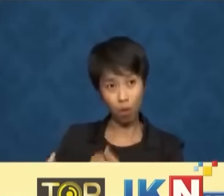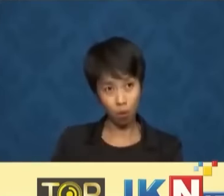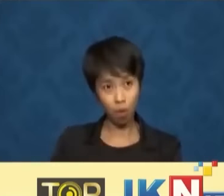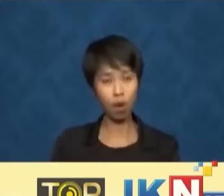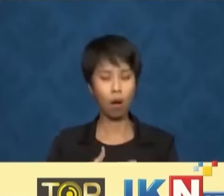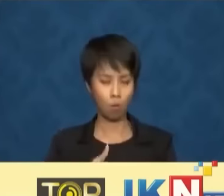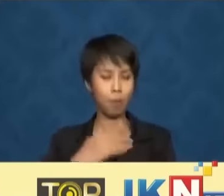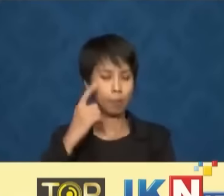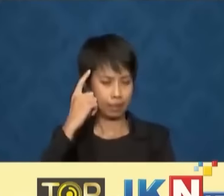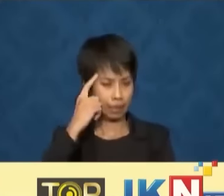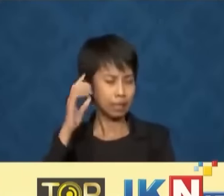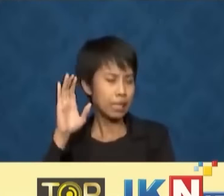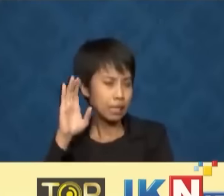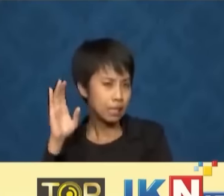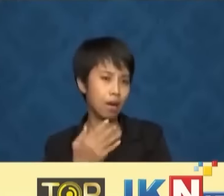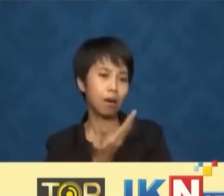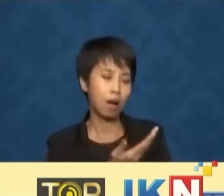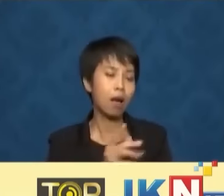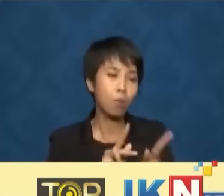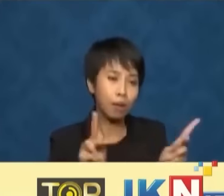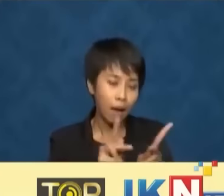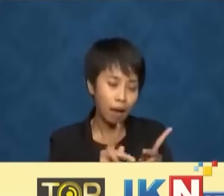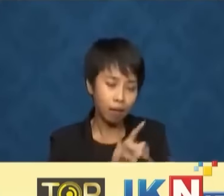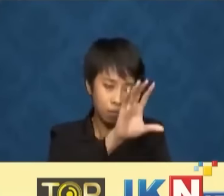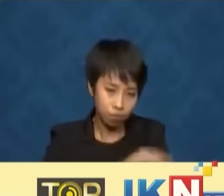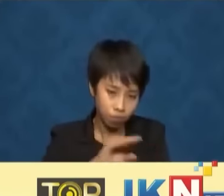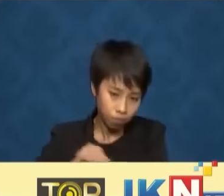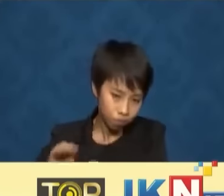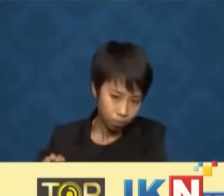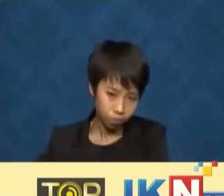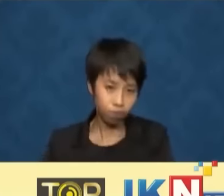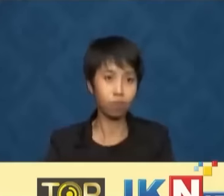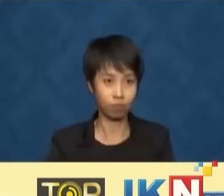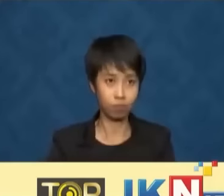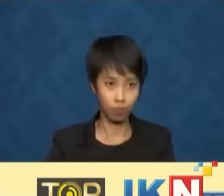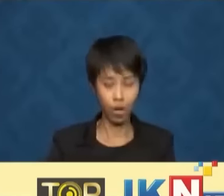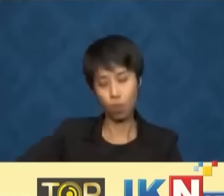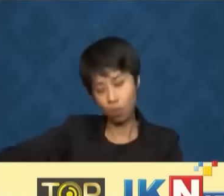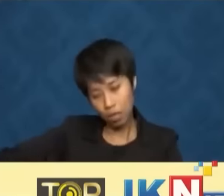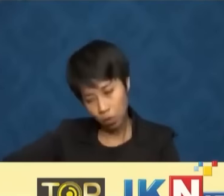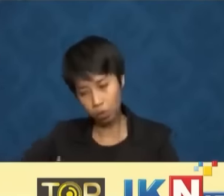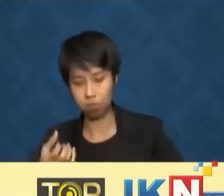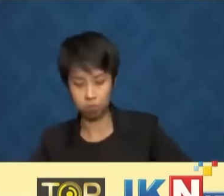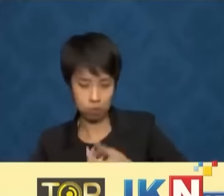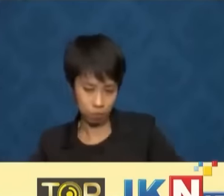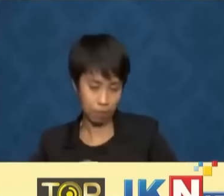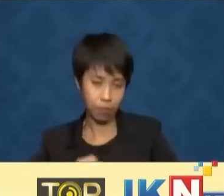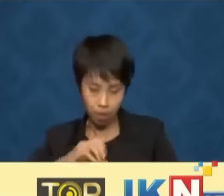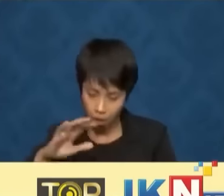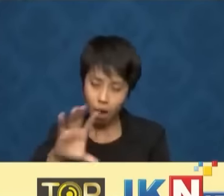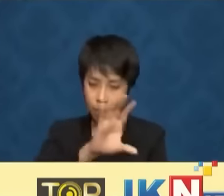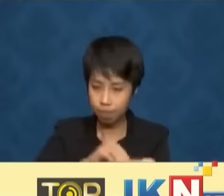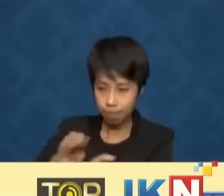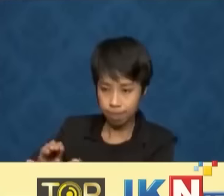ะสัปดาห์หน้าจะมีการอภิปรายมาตรา152ฝ่ายค้านจะได้อภิปรายอยู่แล้วแล้วข้อตกลงวิป